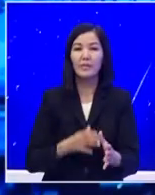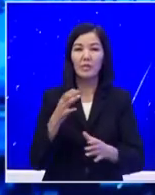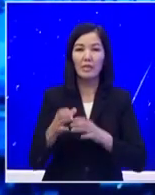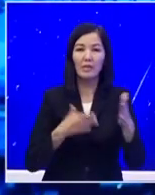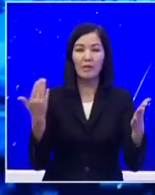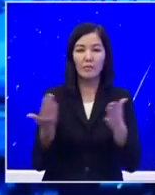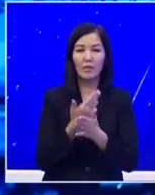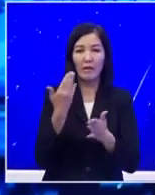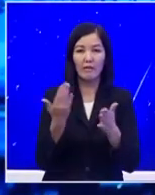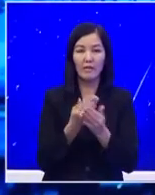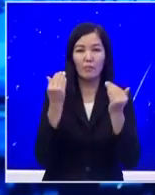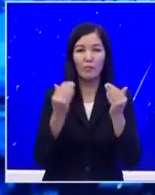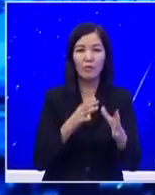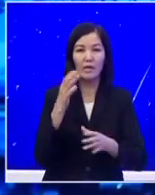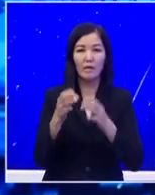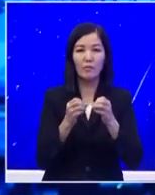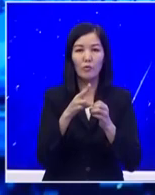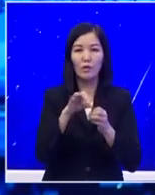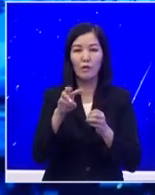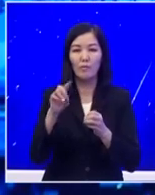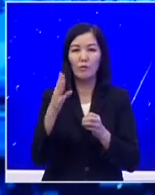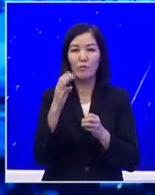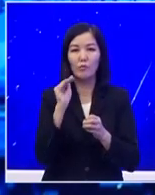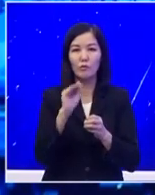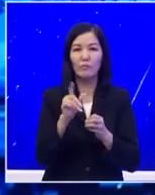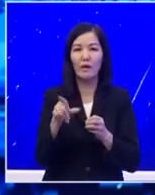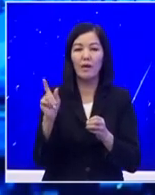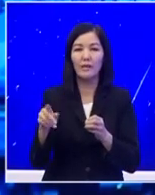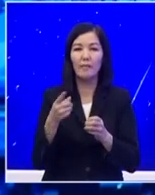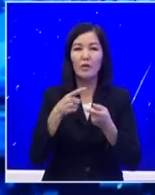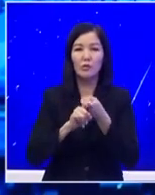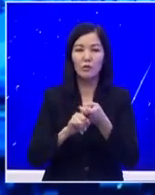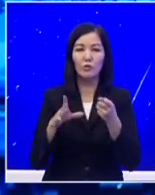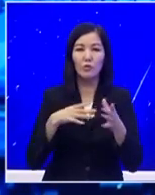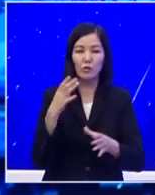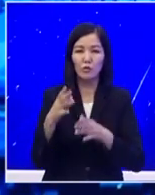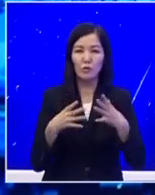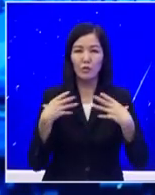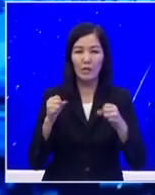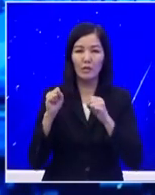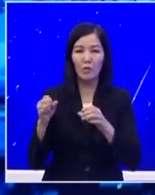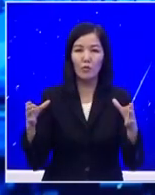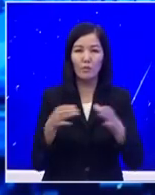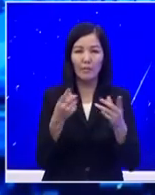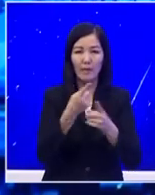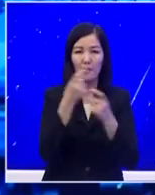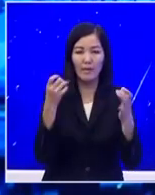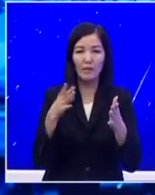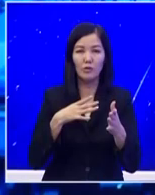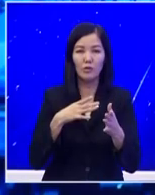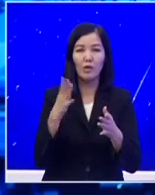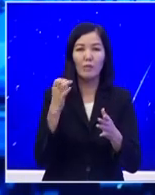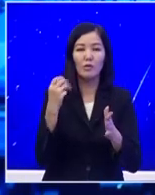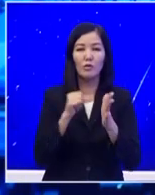Шартарапқа шолу жасысақ, бүгінде әлемде 12 миллион 400 мыңға тарта адам коронавирус жұқтырды. Дүниежүзілік денсаулық сақтау ұйымының мәліметіне